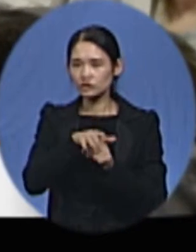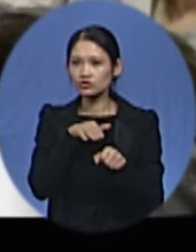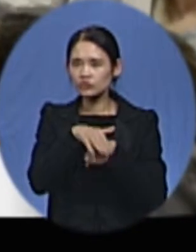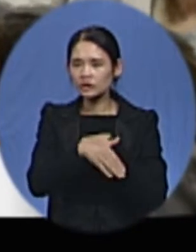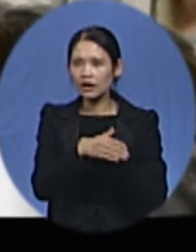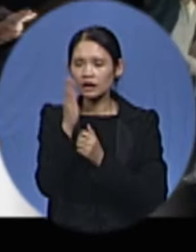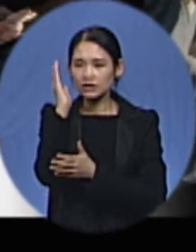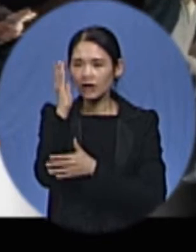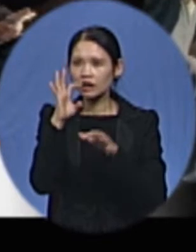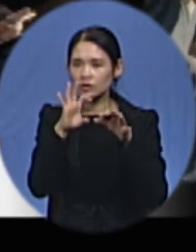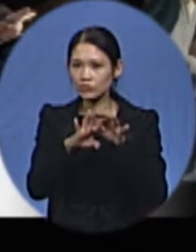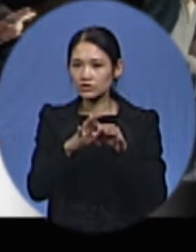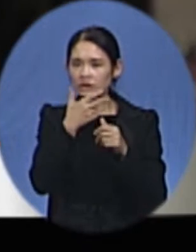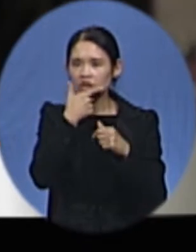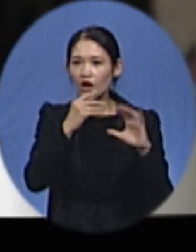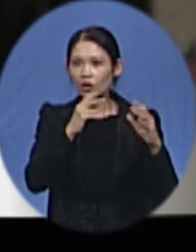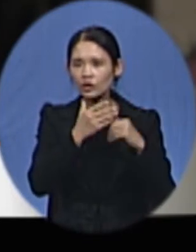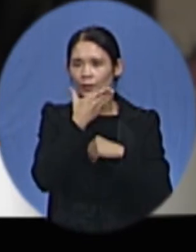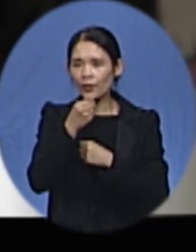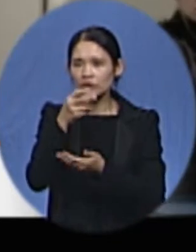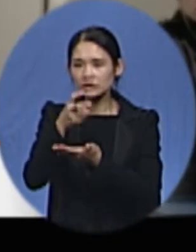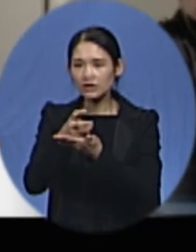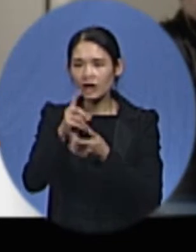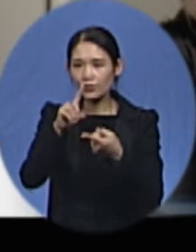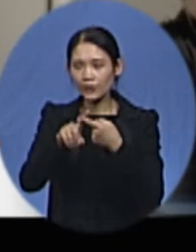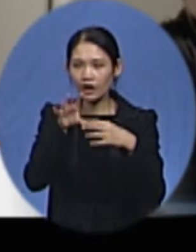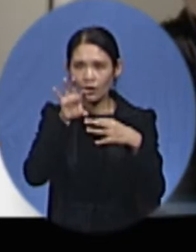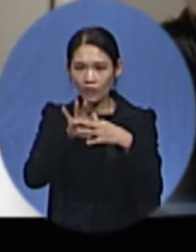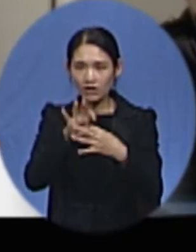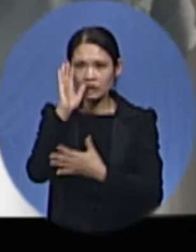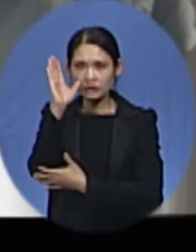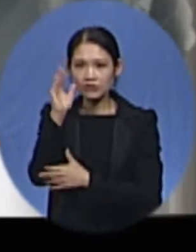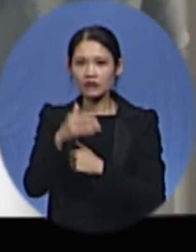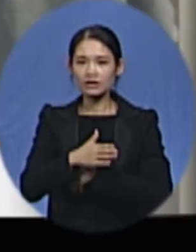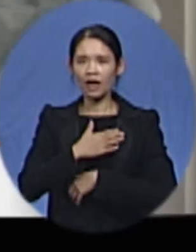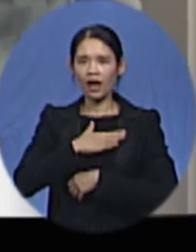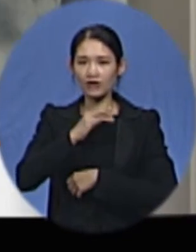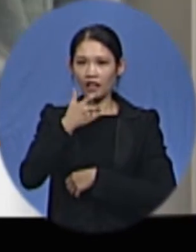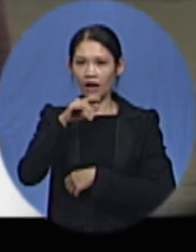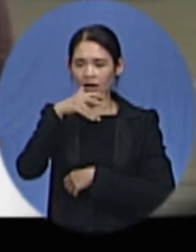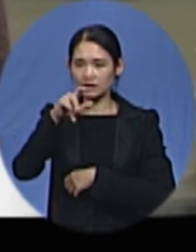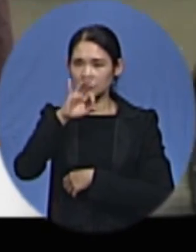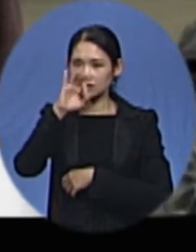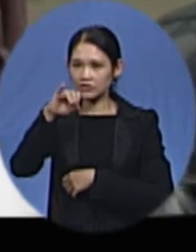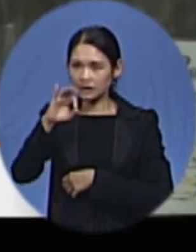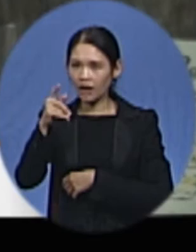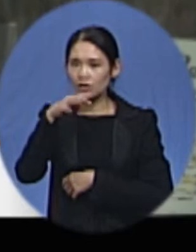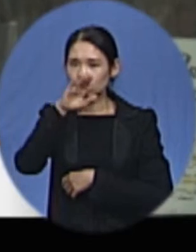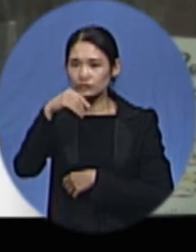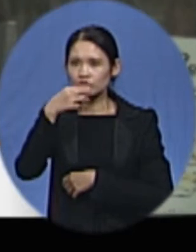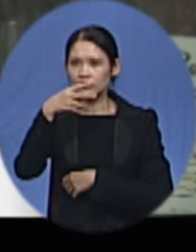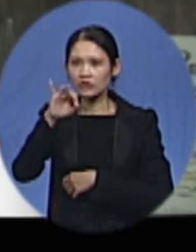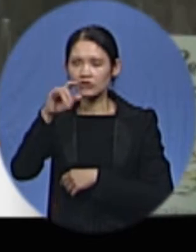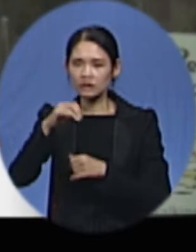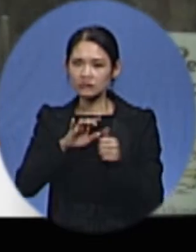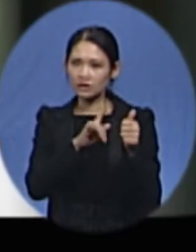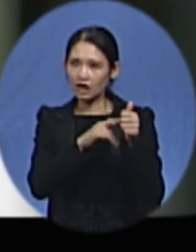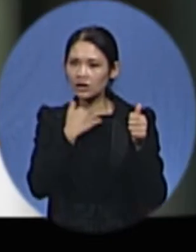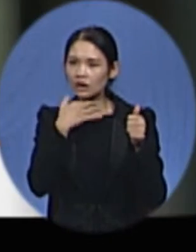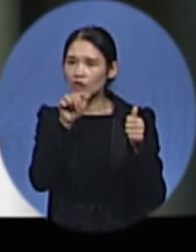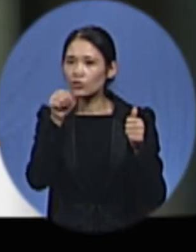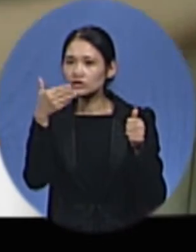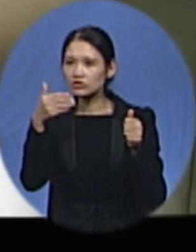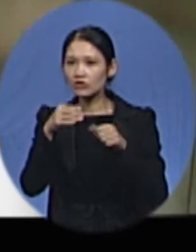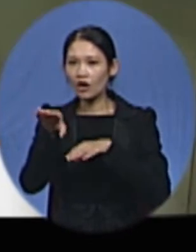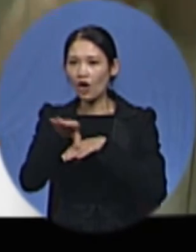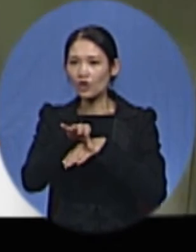이야기로 영국 복지제도를 향한 일침을 담은 영화 나 다니엘 블레이크. 59살의 나이,